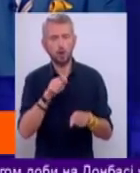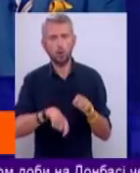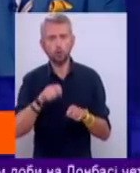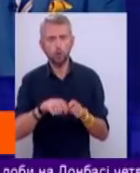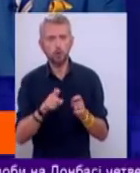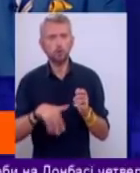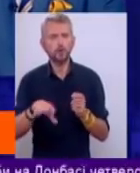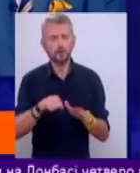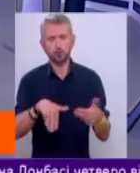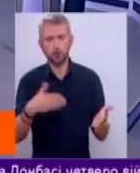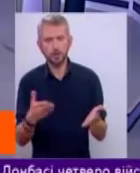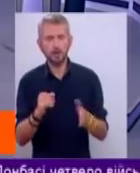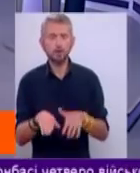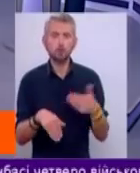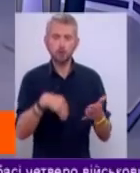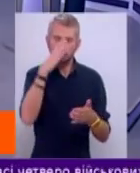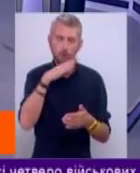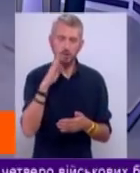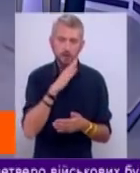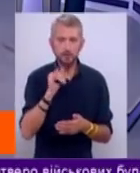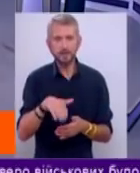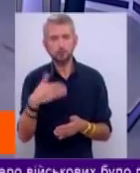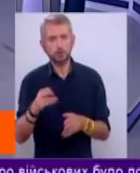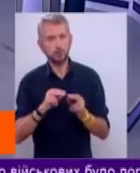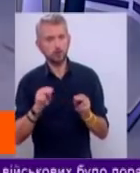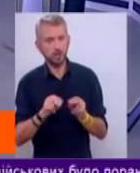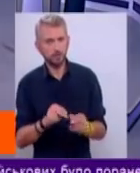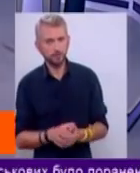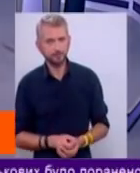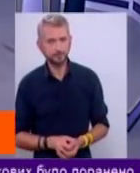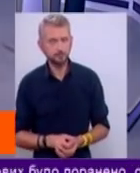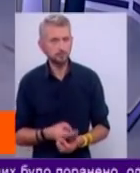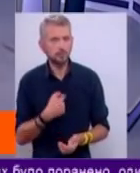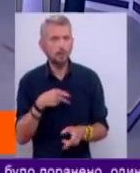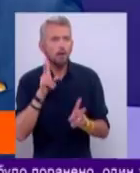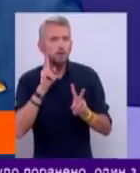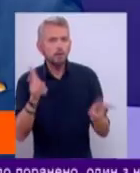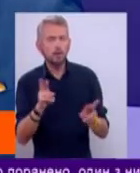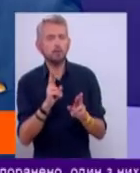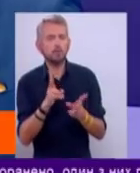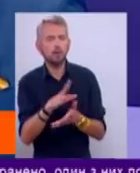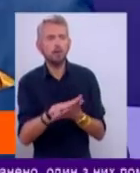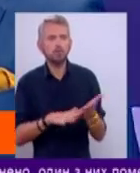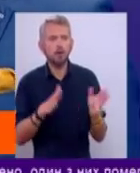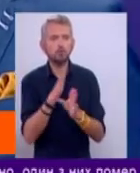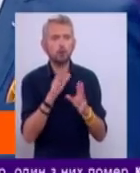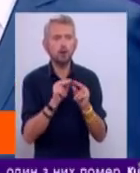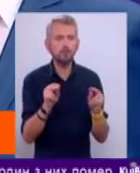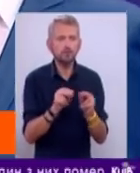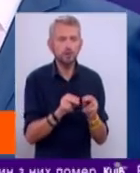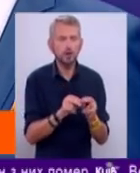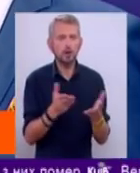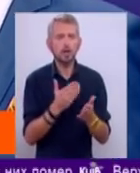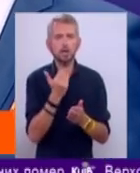з усіх сторін. І зі сторони батьків, і зі сторони вчителів. Ось, я не знаю, як складеться далі доля вчителя, який її буде